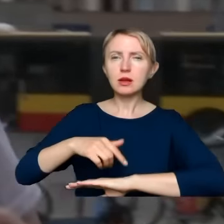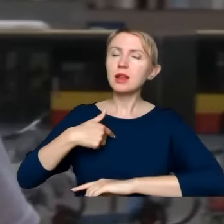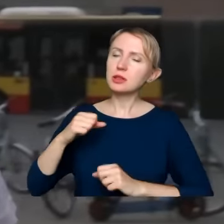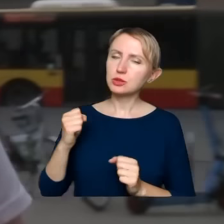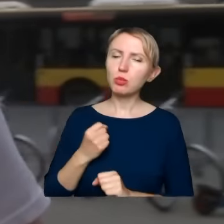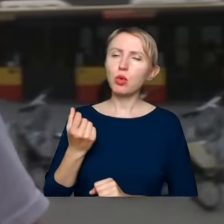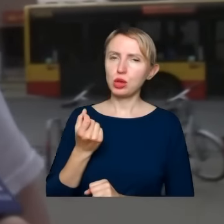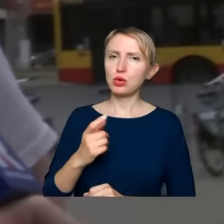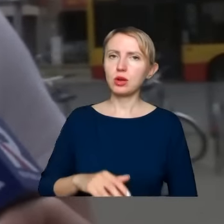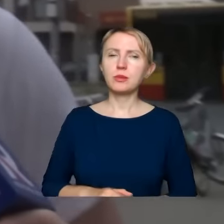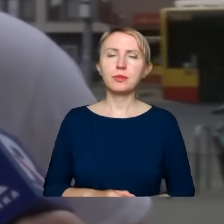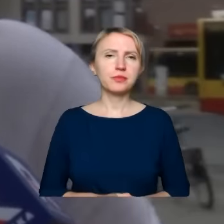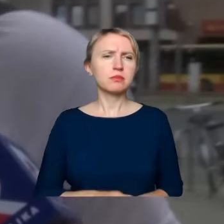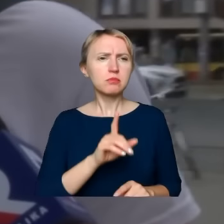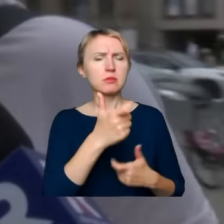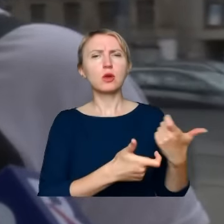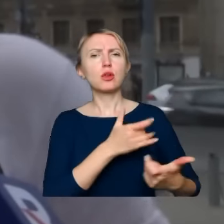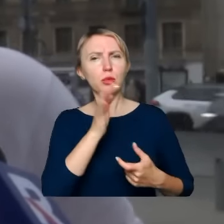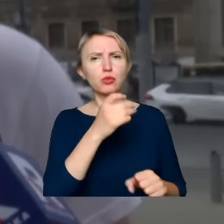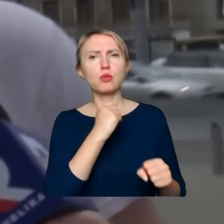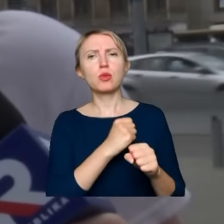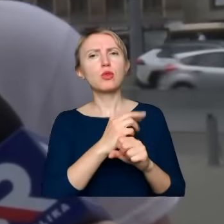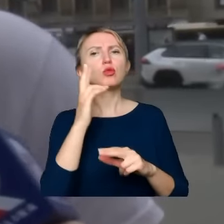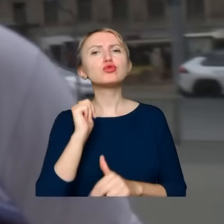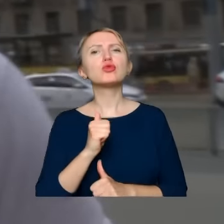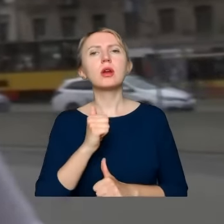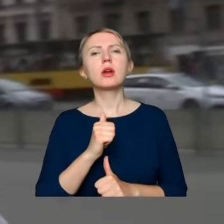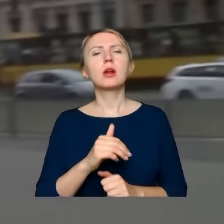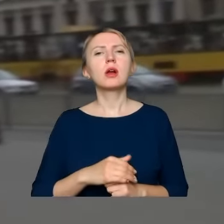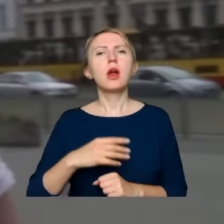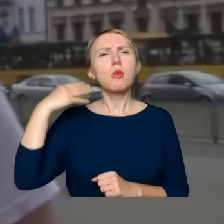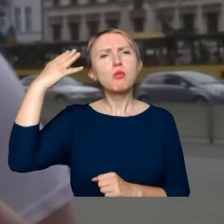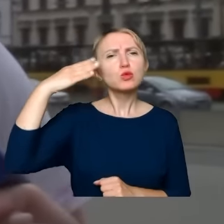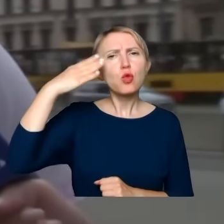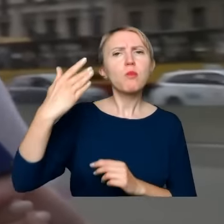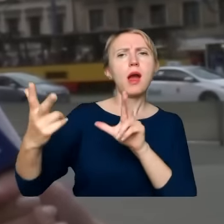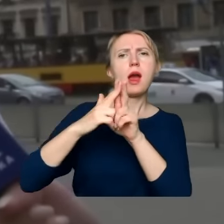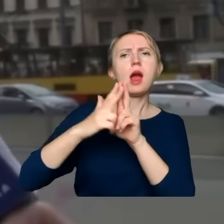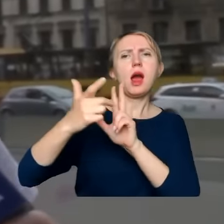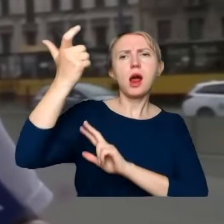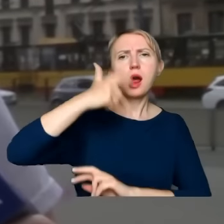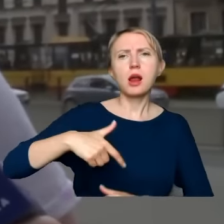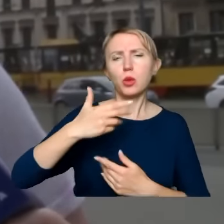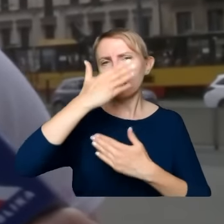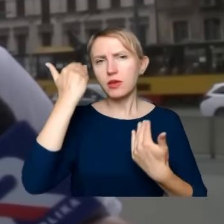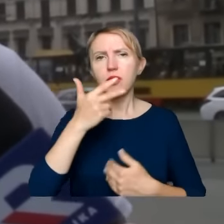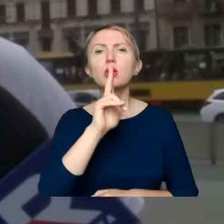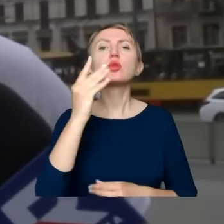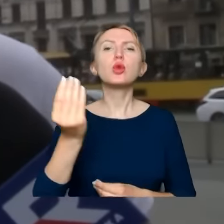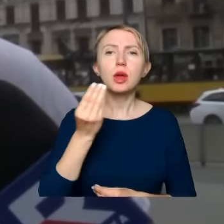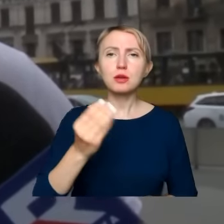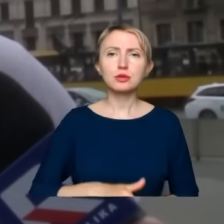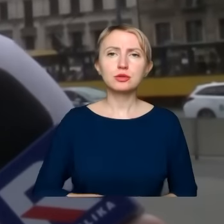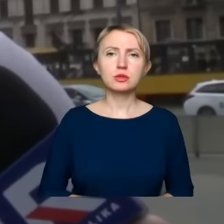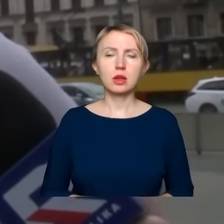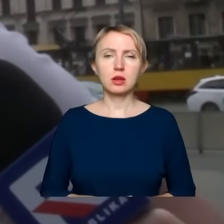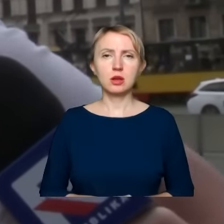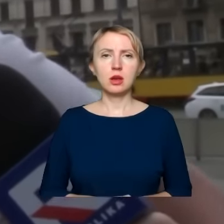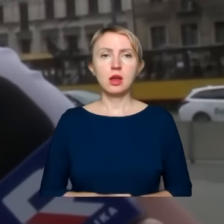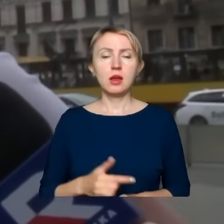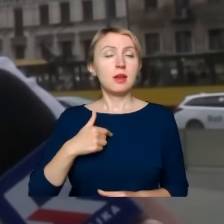o nią. Dobrą robotę robią. Wie pani, muzułmanie na nas nacierają, nie wiadomo kto jeszcze i jestem